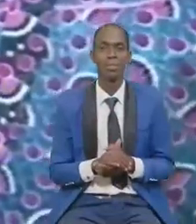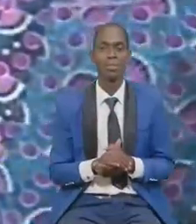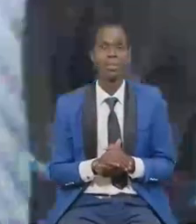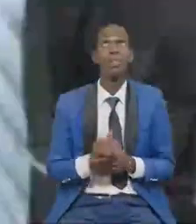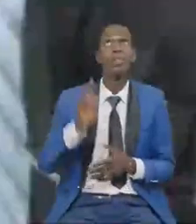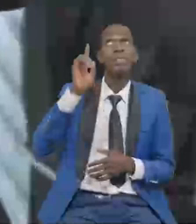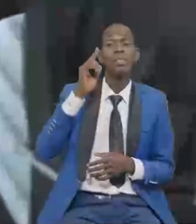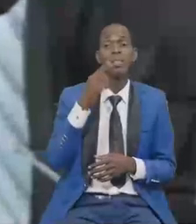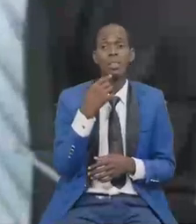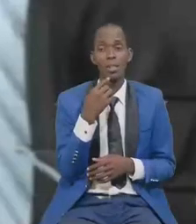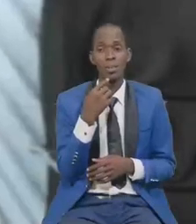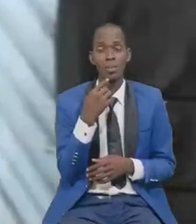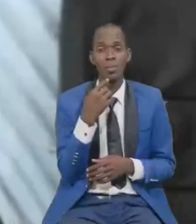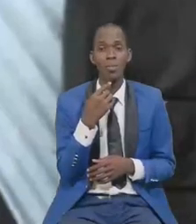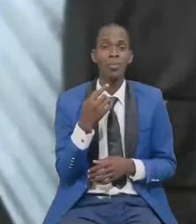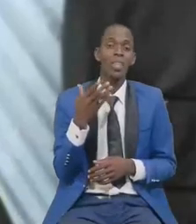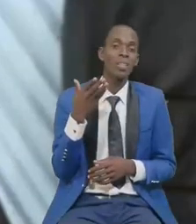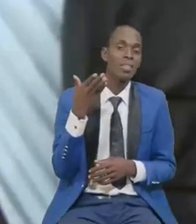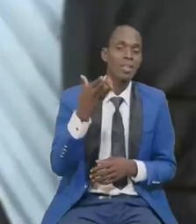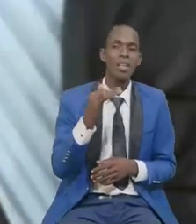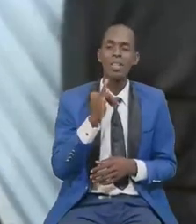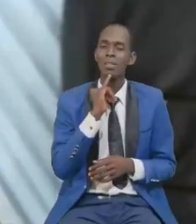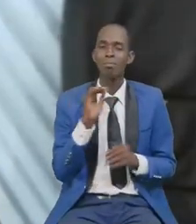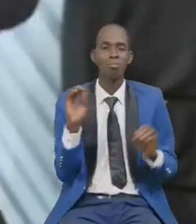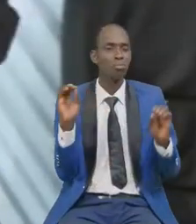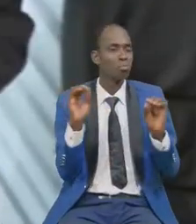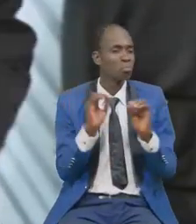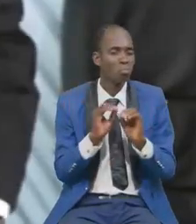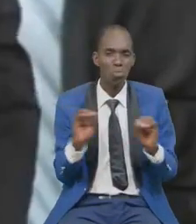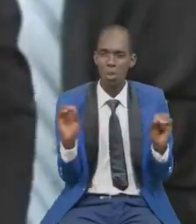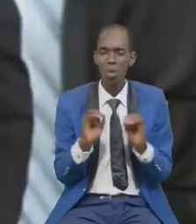Il dit, il n'y a rien, rien. Il n'y a rien